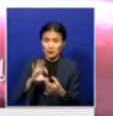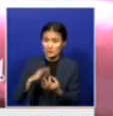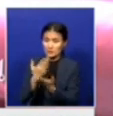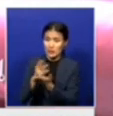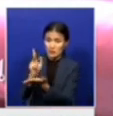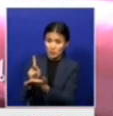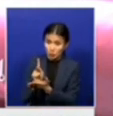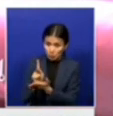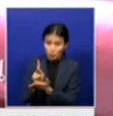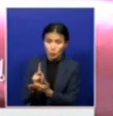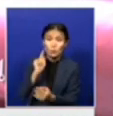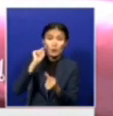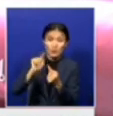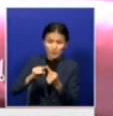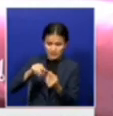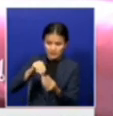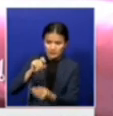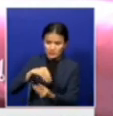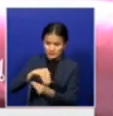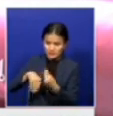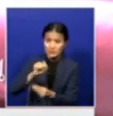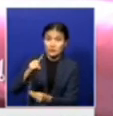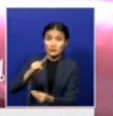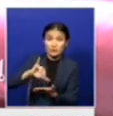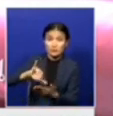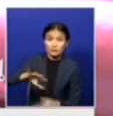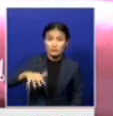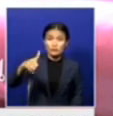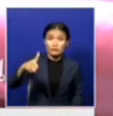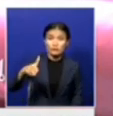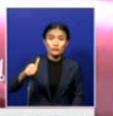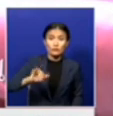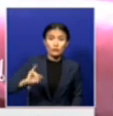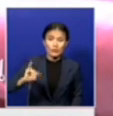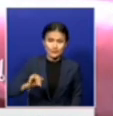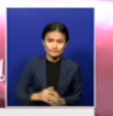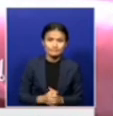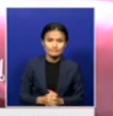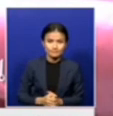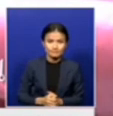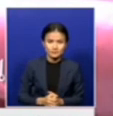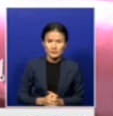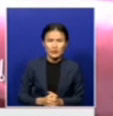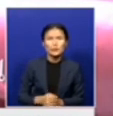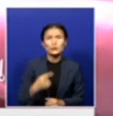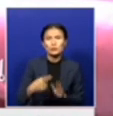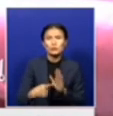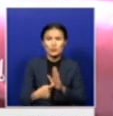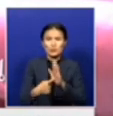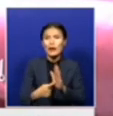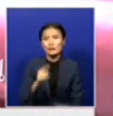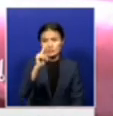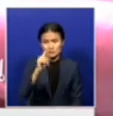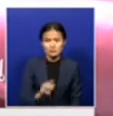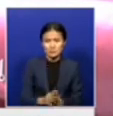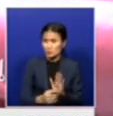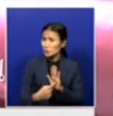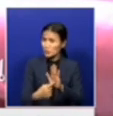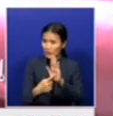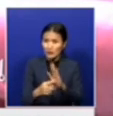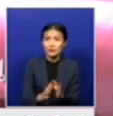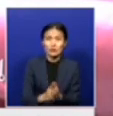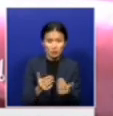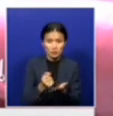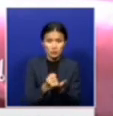จผมไม่ได้มั่วนะครับเอากันง่ายๆเอาแค่การเยียวยาพี่น้องประชาชนที่ได้รับผลกระท